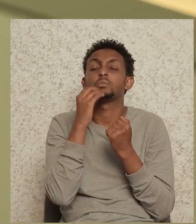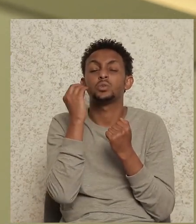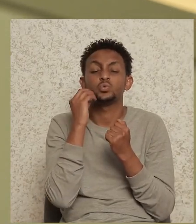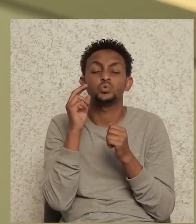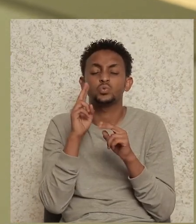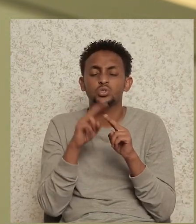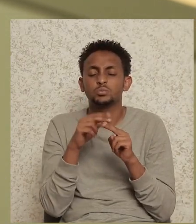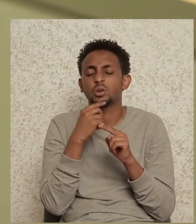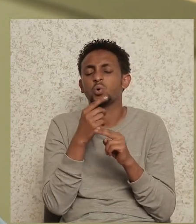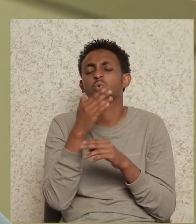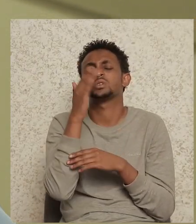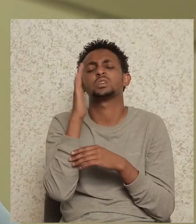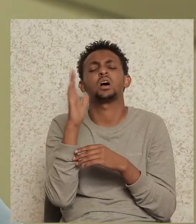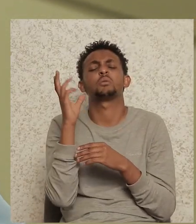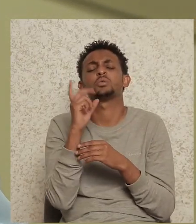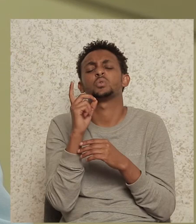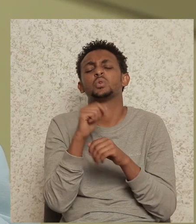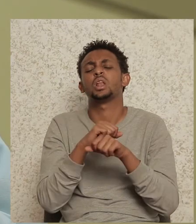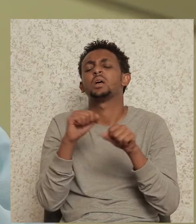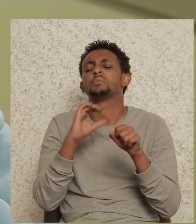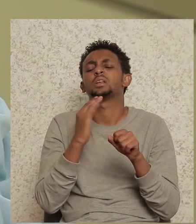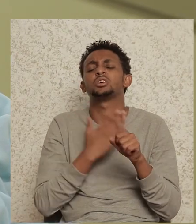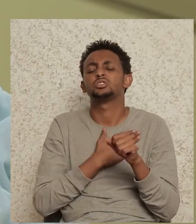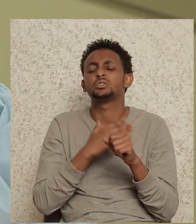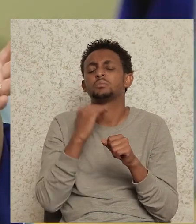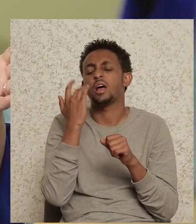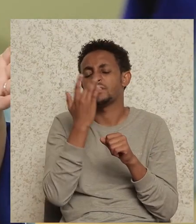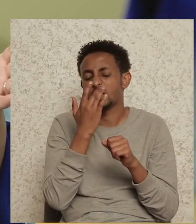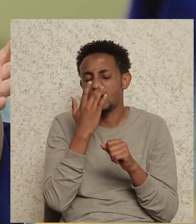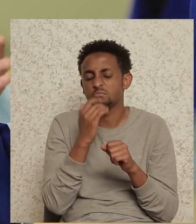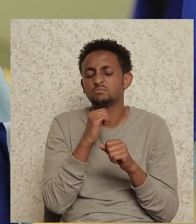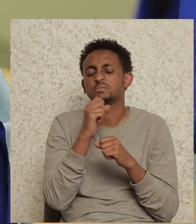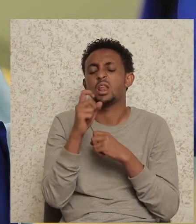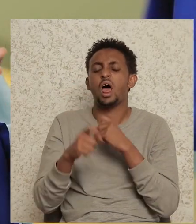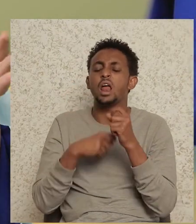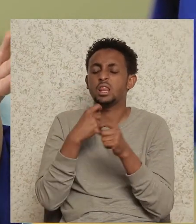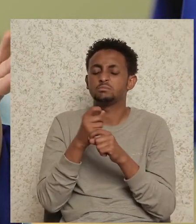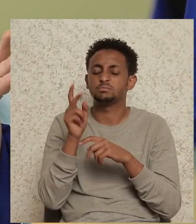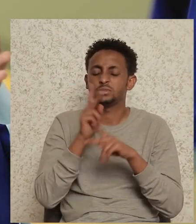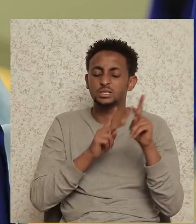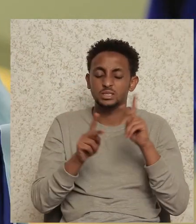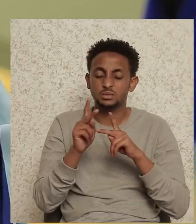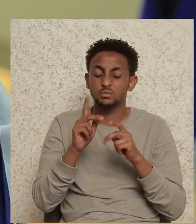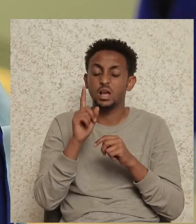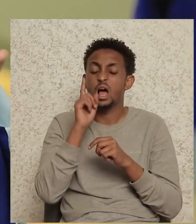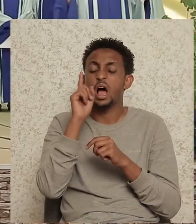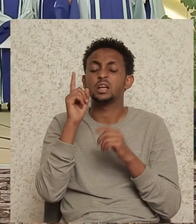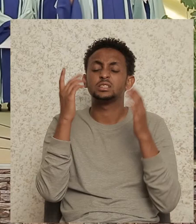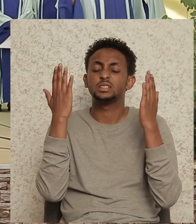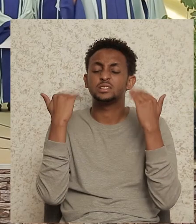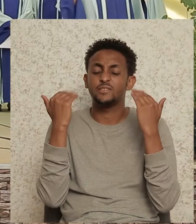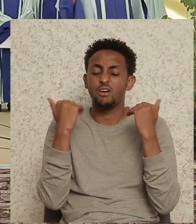ውስጥ ሆነው እግዚአብሔር ሆይ ለምድራችንም ለአፍሪካም ለዓለምም ሕዝብ